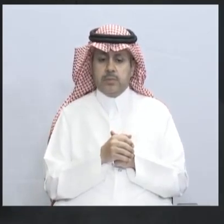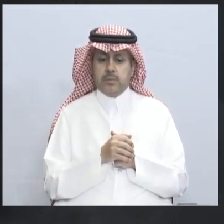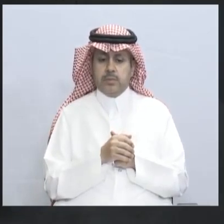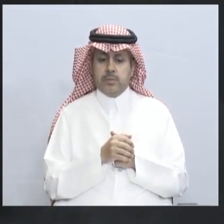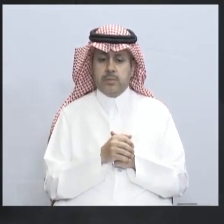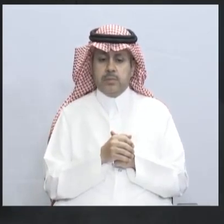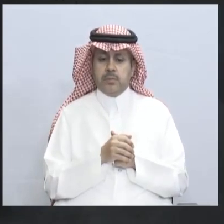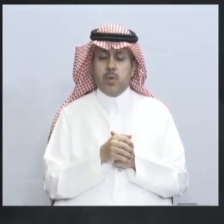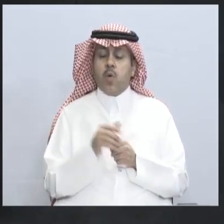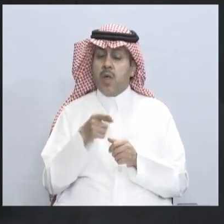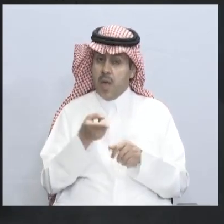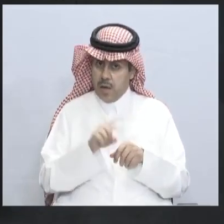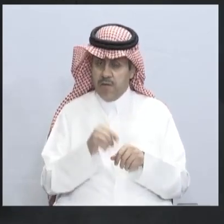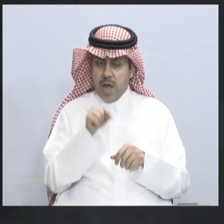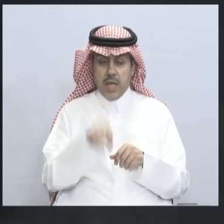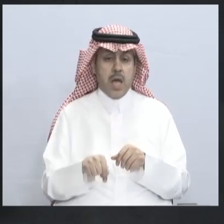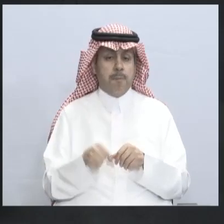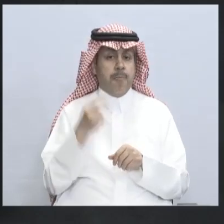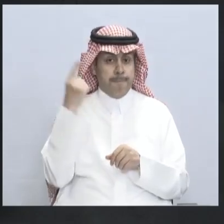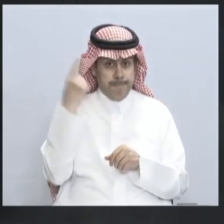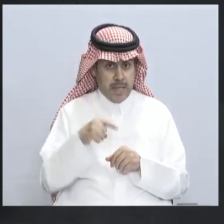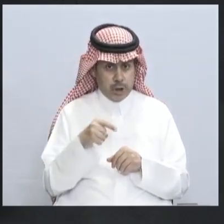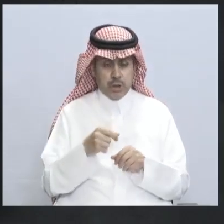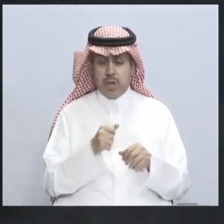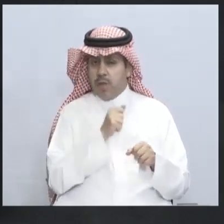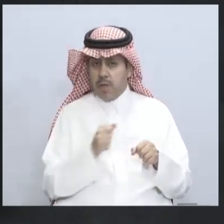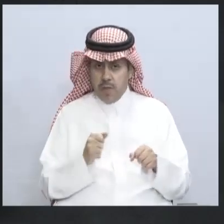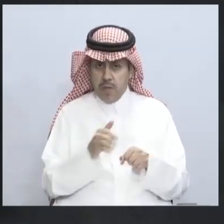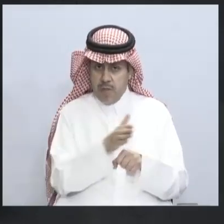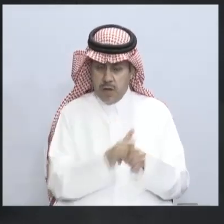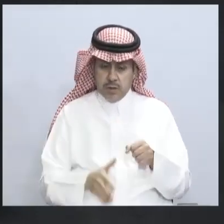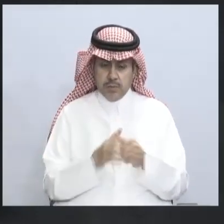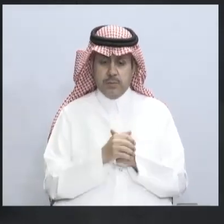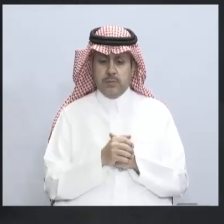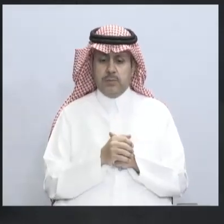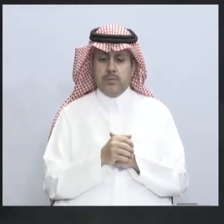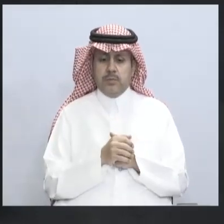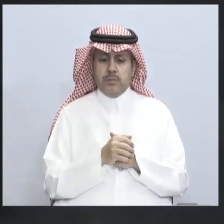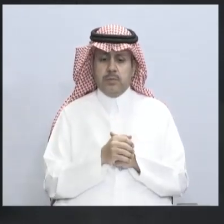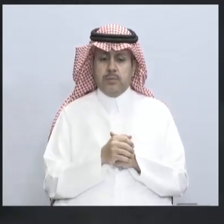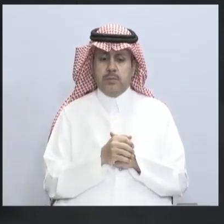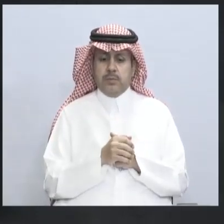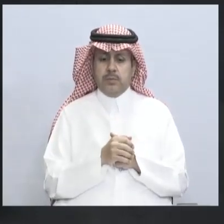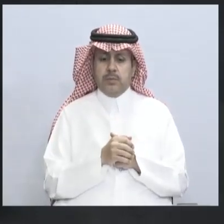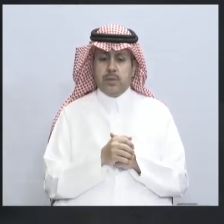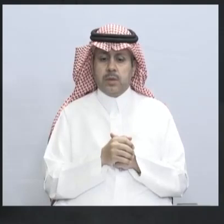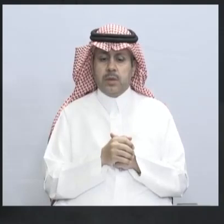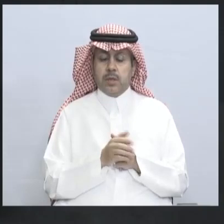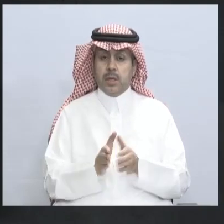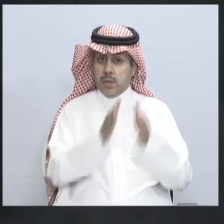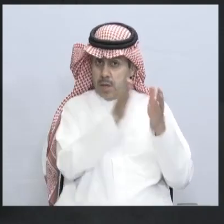وكذلك في ايام عشر ذي الحجه ناتي الان الى صفه